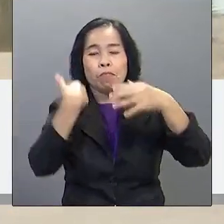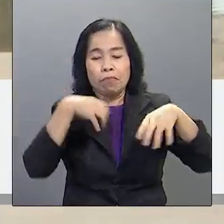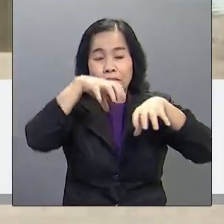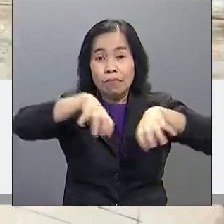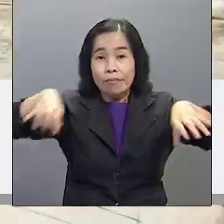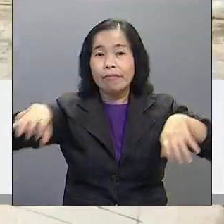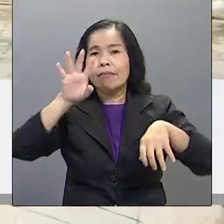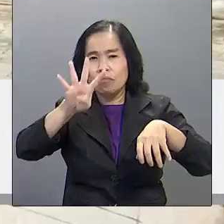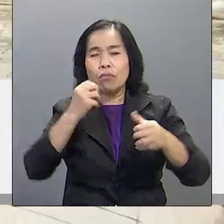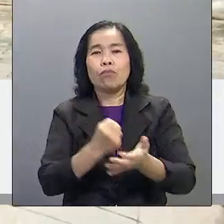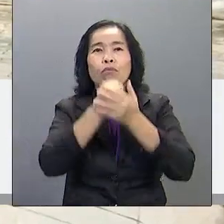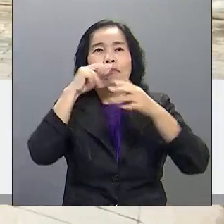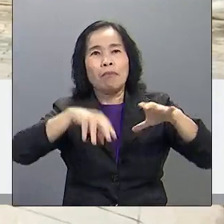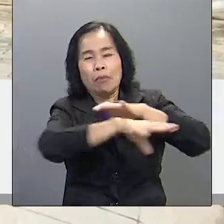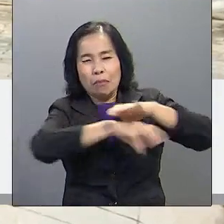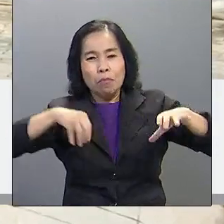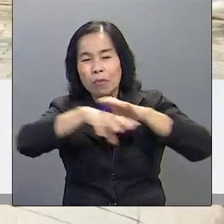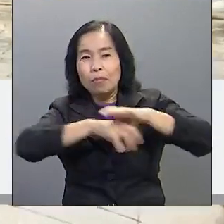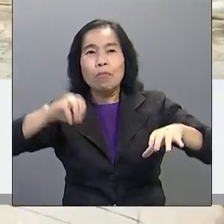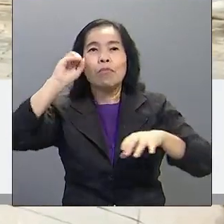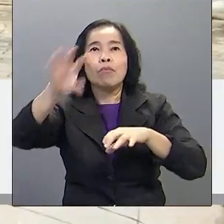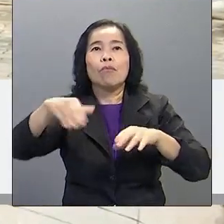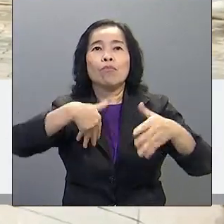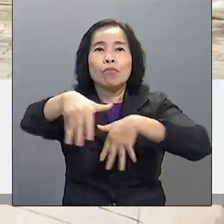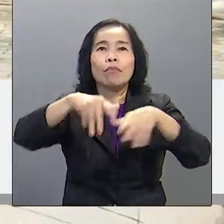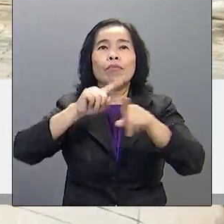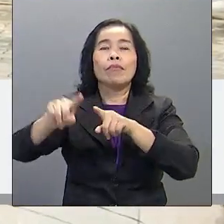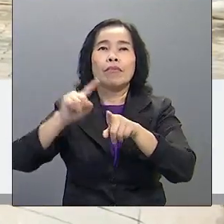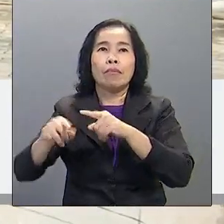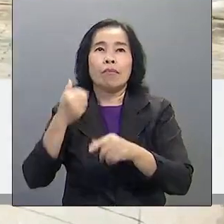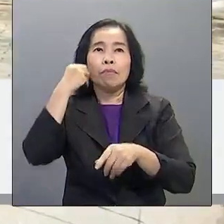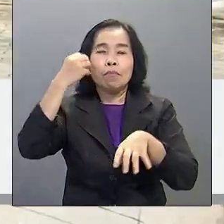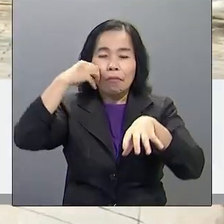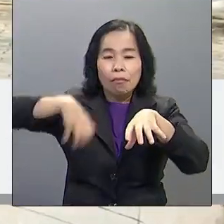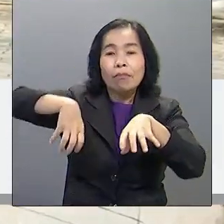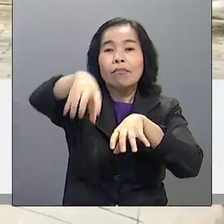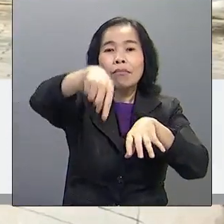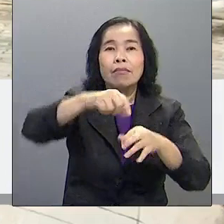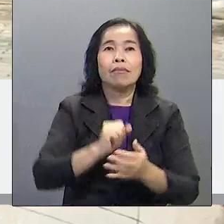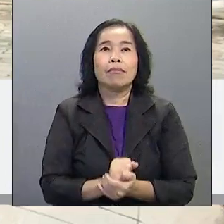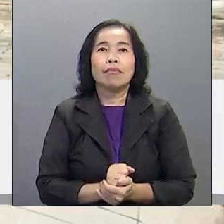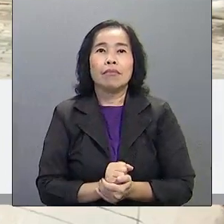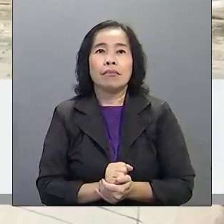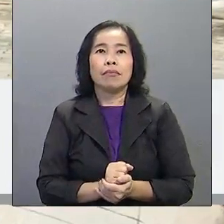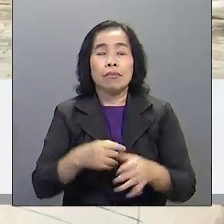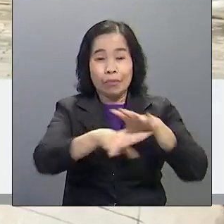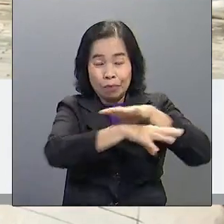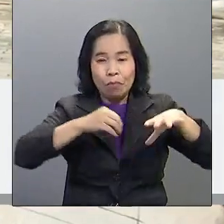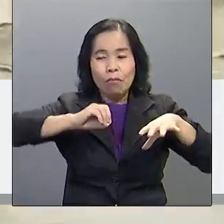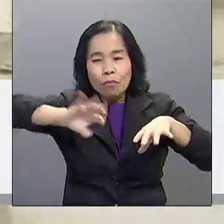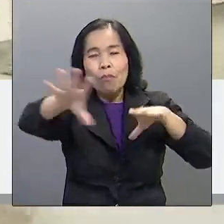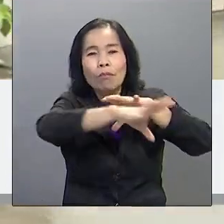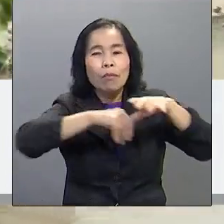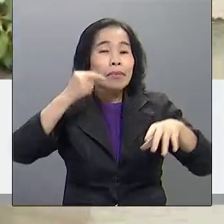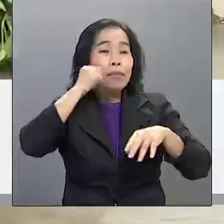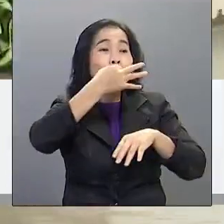พื่อเร่งสูบดึงน้ำจากบนถนนแล้วก็ตามชุมชนต่างๆค่ะที่อยู่บริเวณนี้ให้กลับลงไปสู่แม่น้ำเจ้าพระยานะ